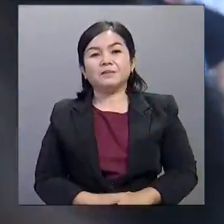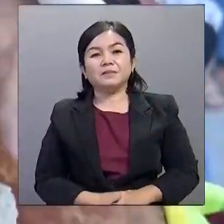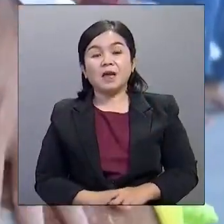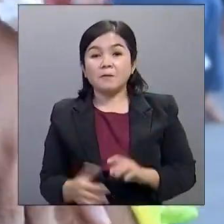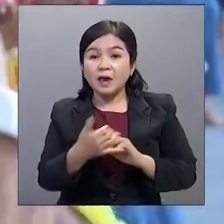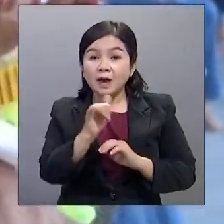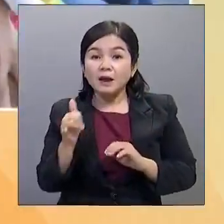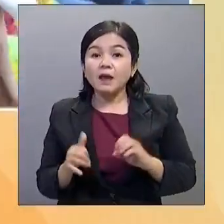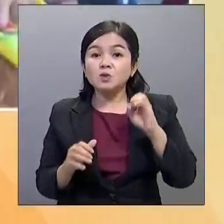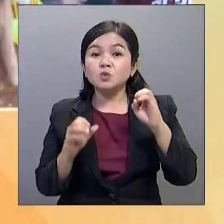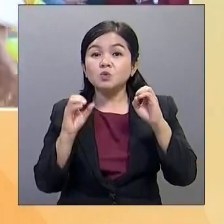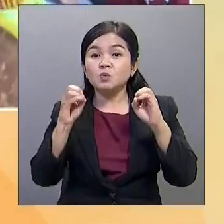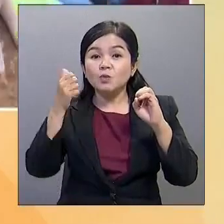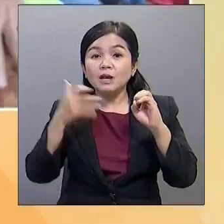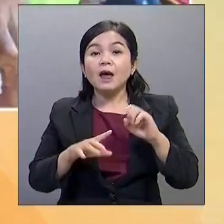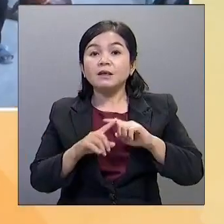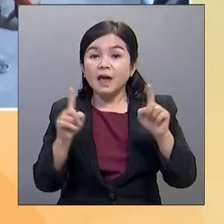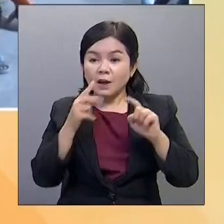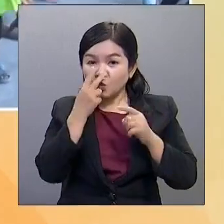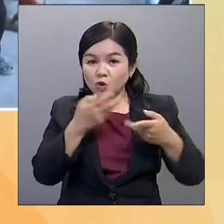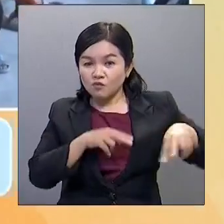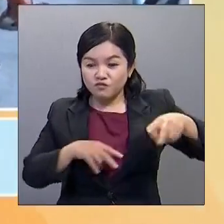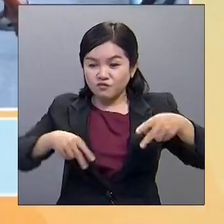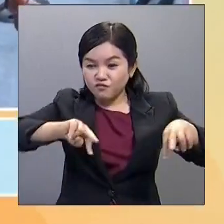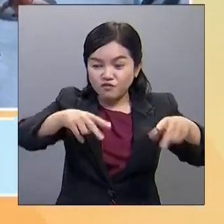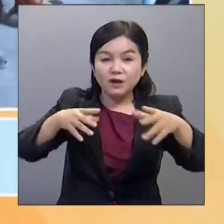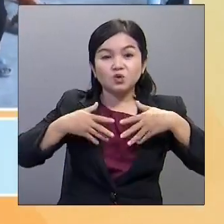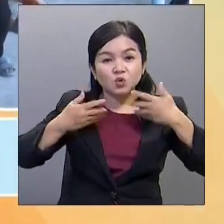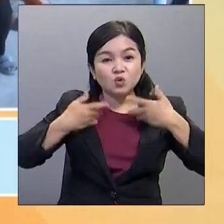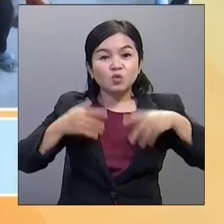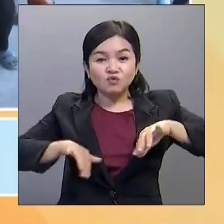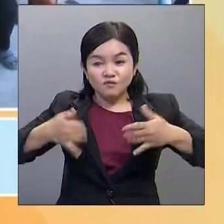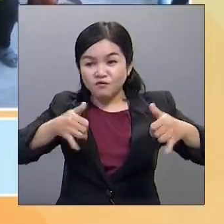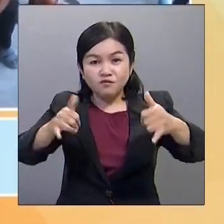สกอร์อ่ะมันจบสกอร์ไม่ได้แต่รูปเกมมันสนุกไงนะเออต่างคนต่